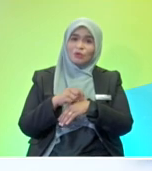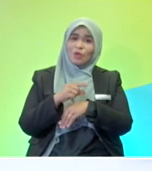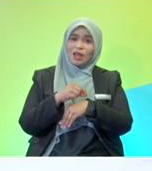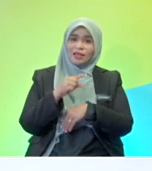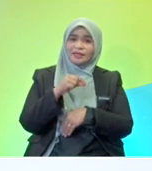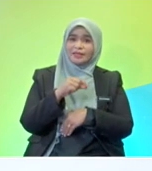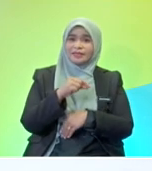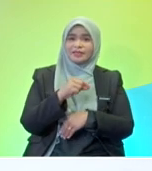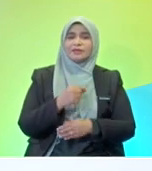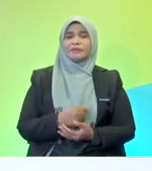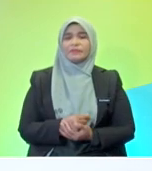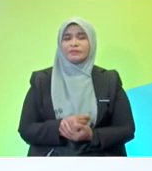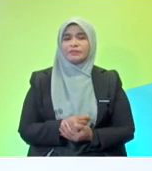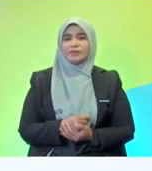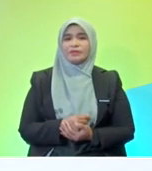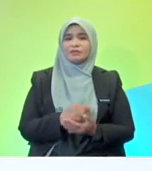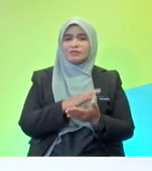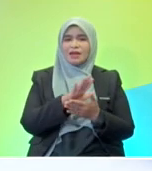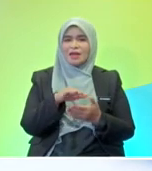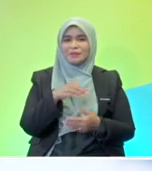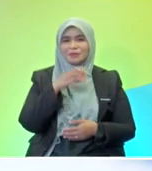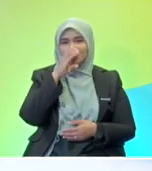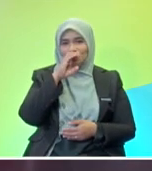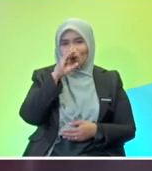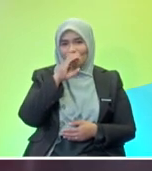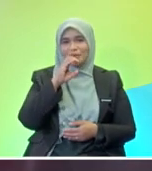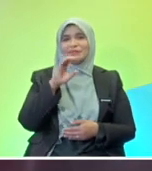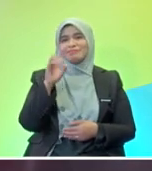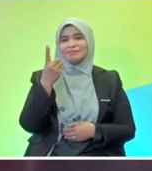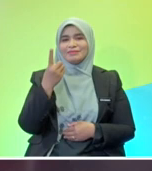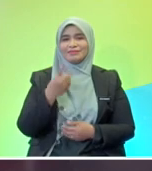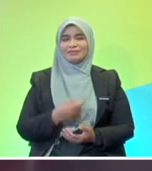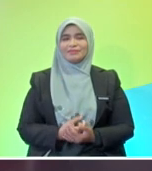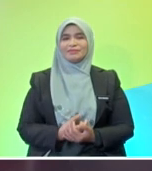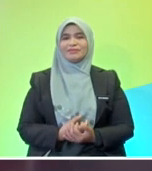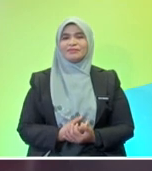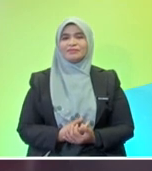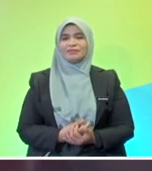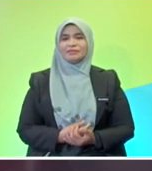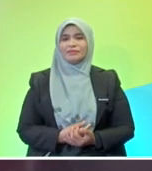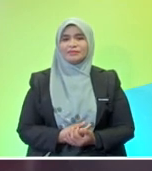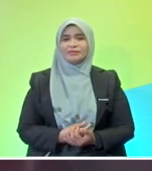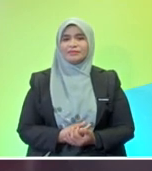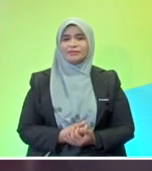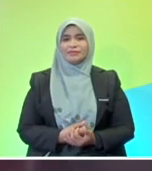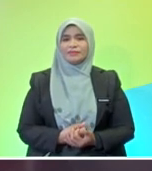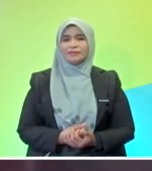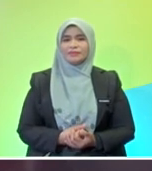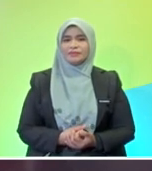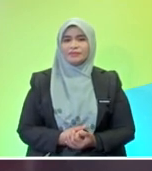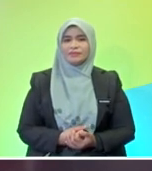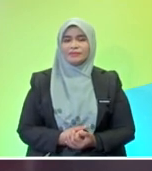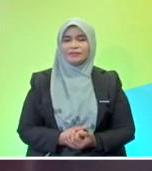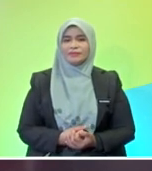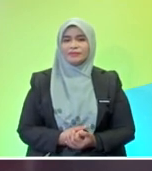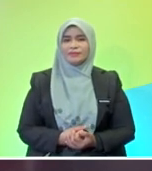Wah. Semuanya comel-comel je. Okay, kalau boleh di rumah boleh nampak. Cikgu dah mula lekatkan mata dia ya. Oh,